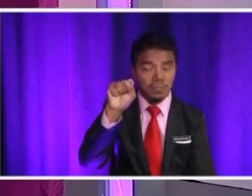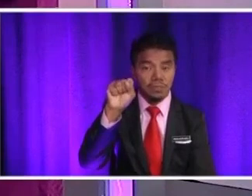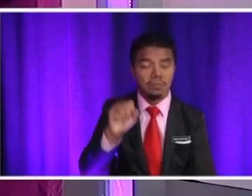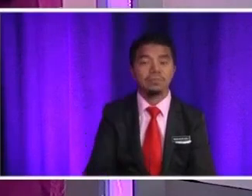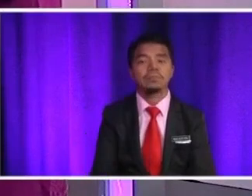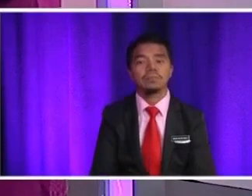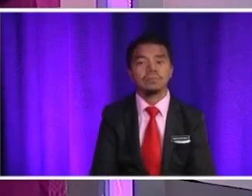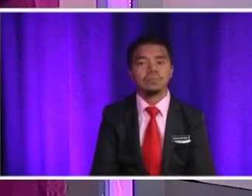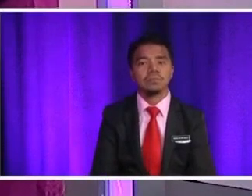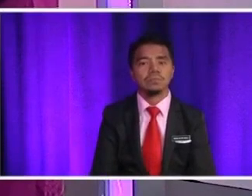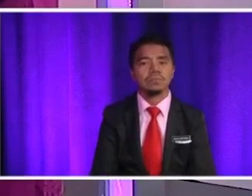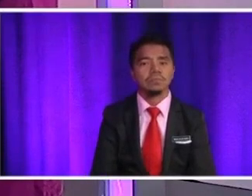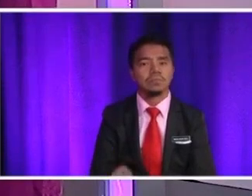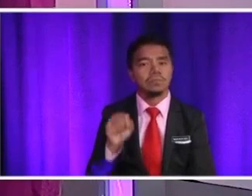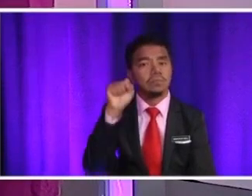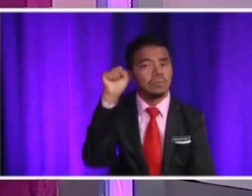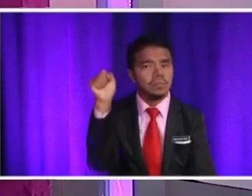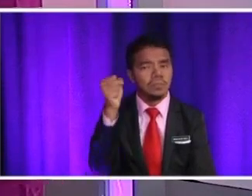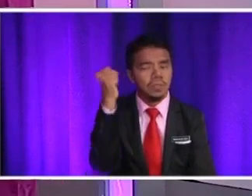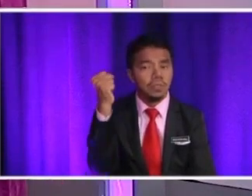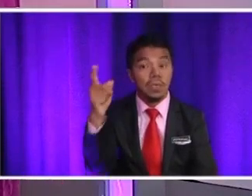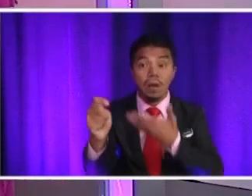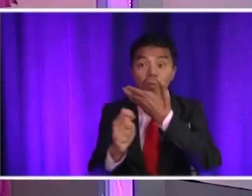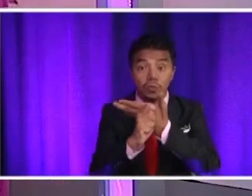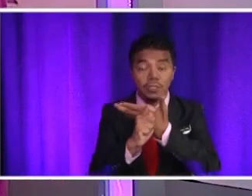sentiasa positif, dia sentiasa